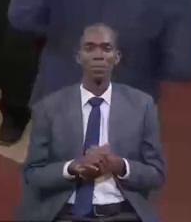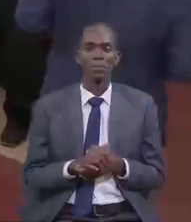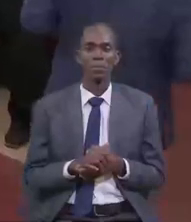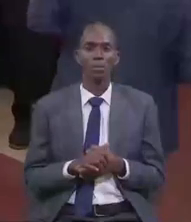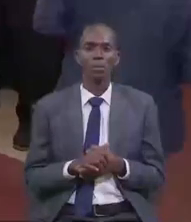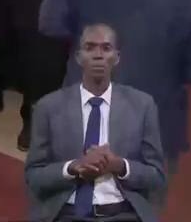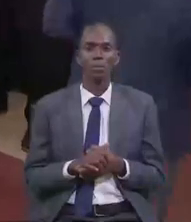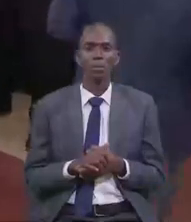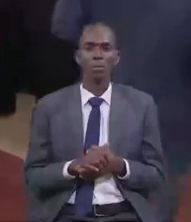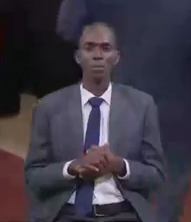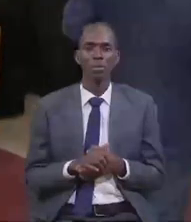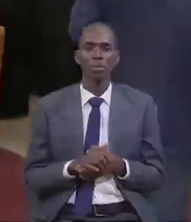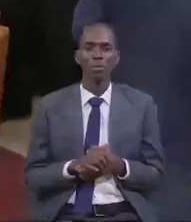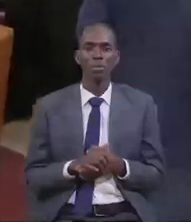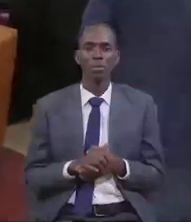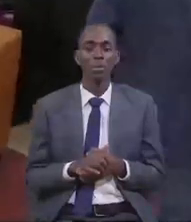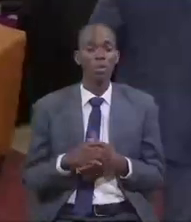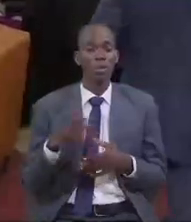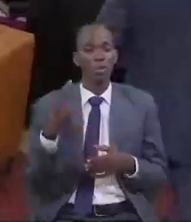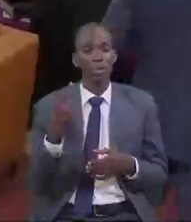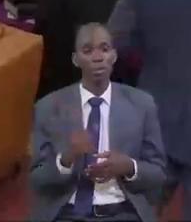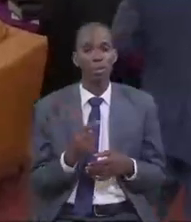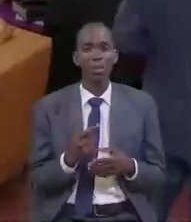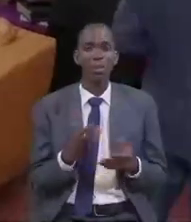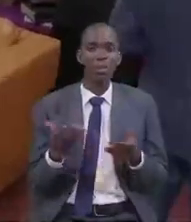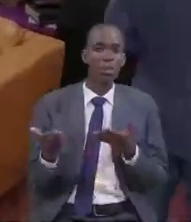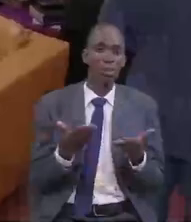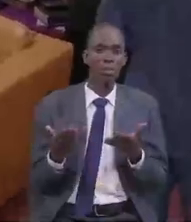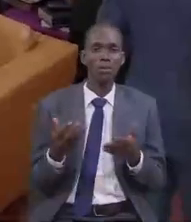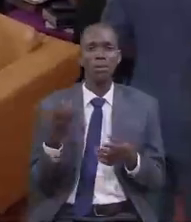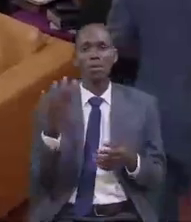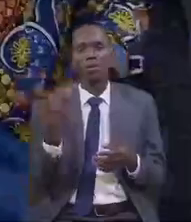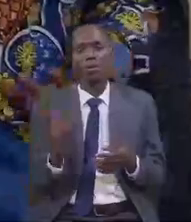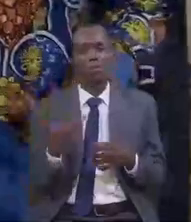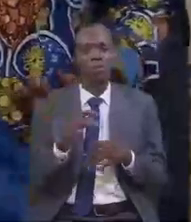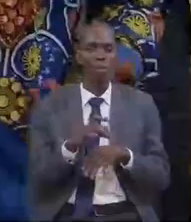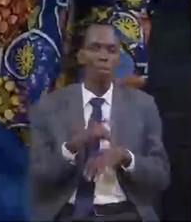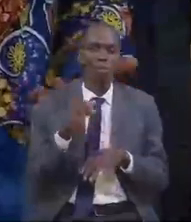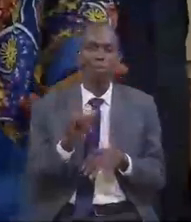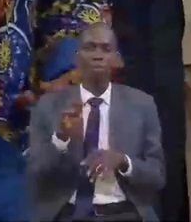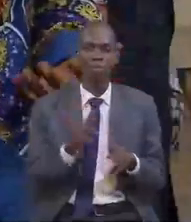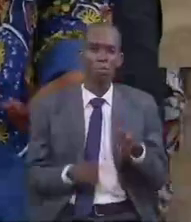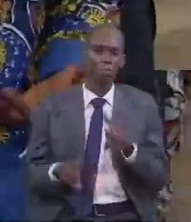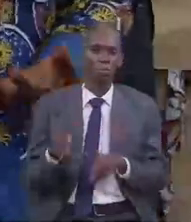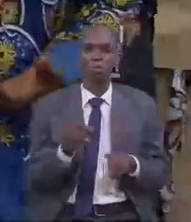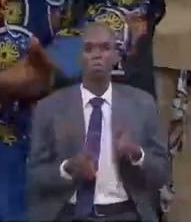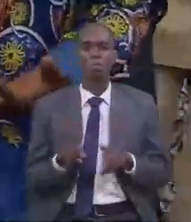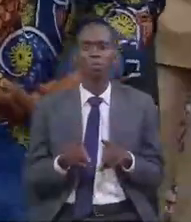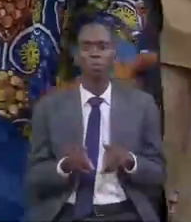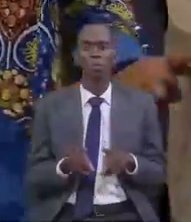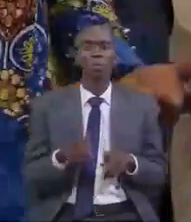Le service des gens charnels sera rejeté par le